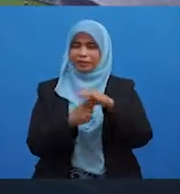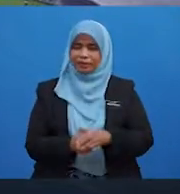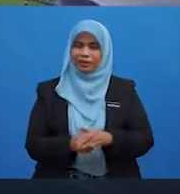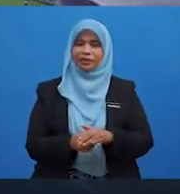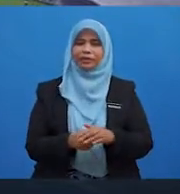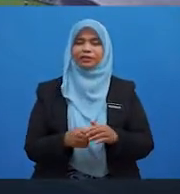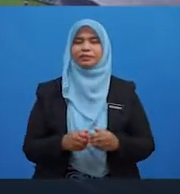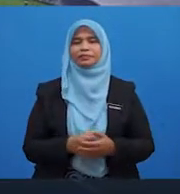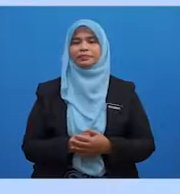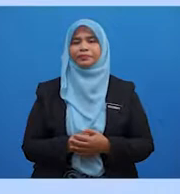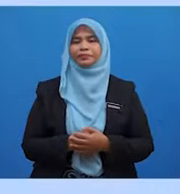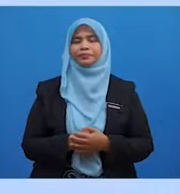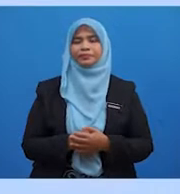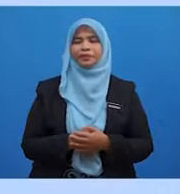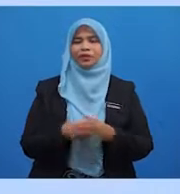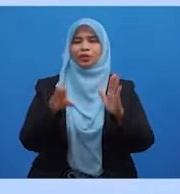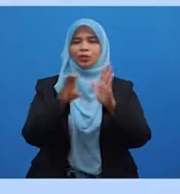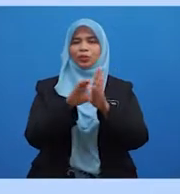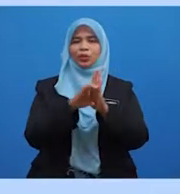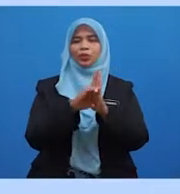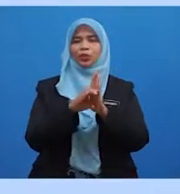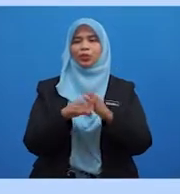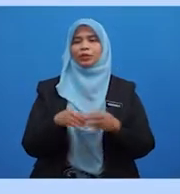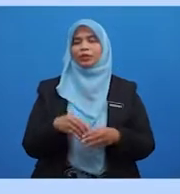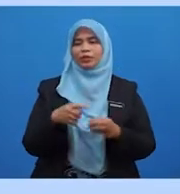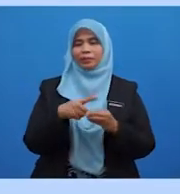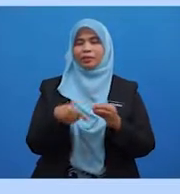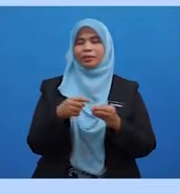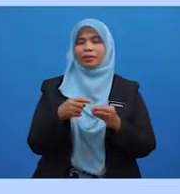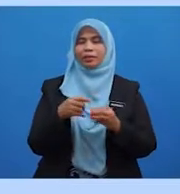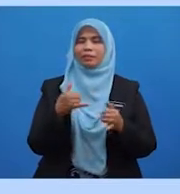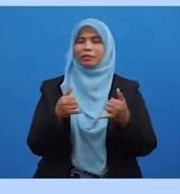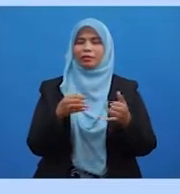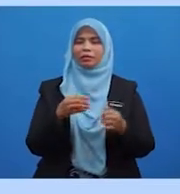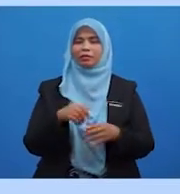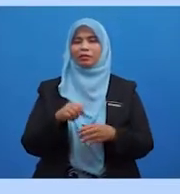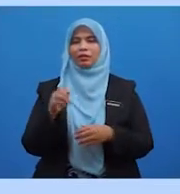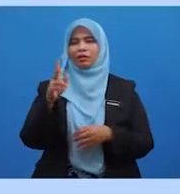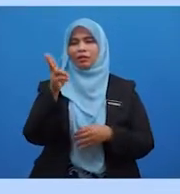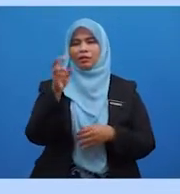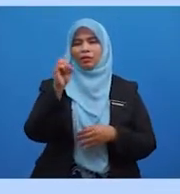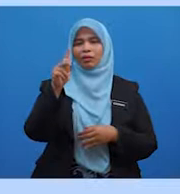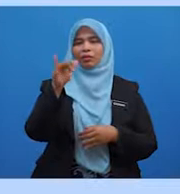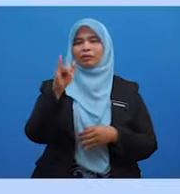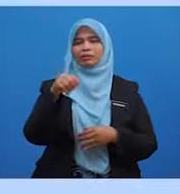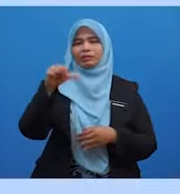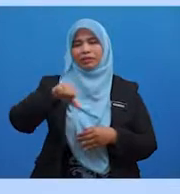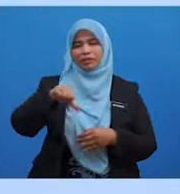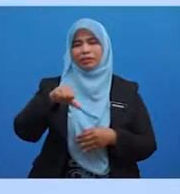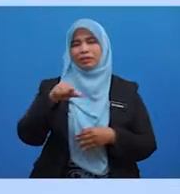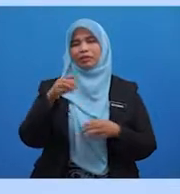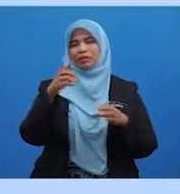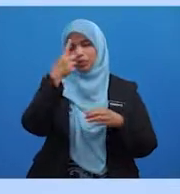di persekitarannya. Contohnya, apabila seorang pemain hoki gagal melakukan pukulan penalti